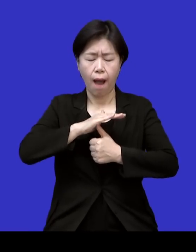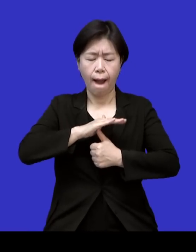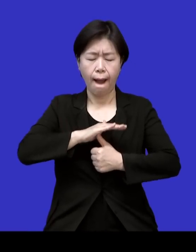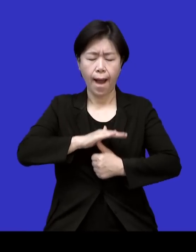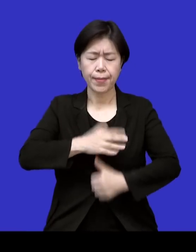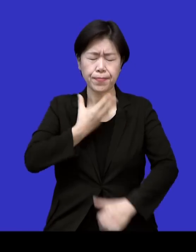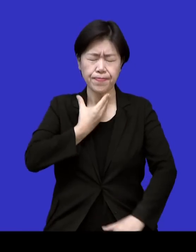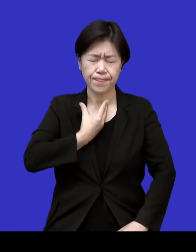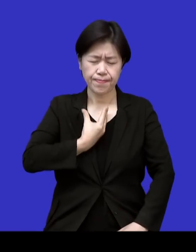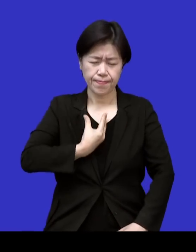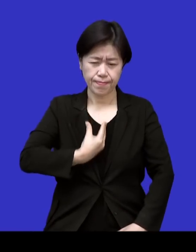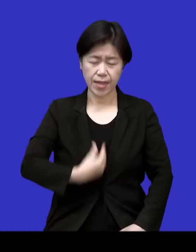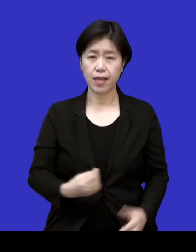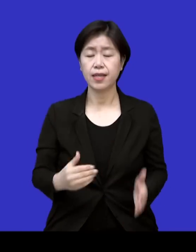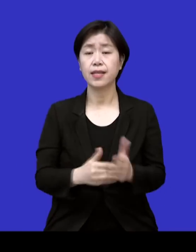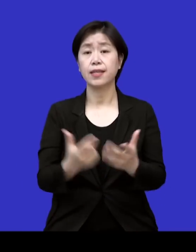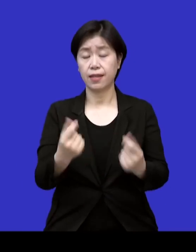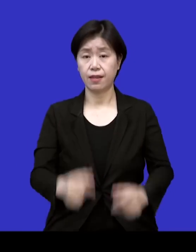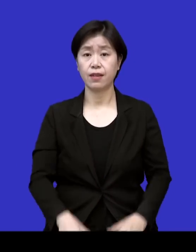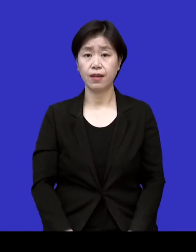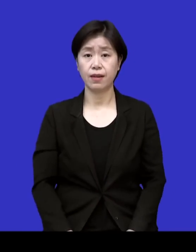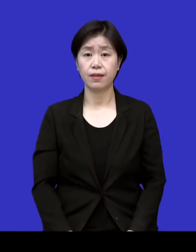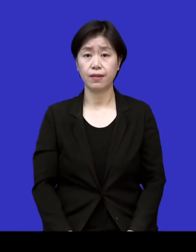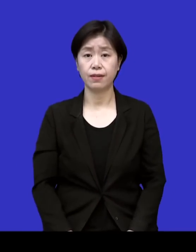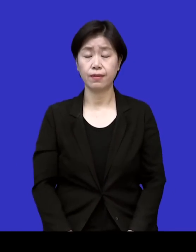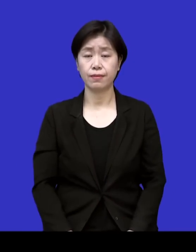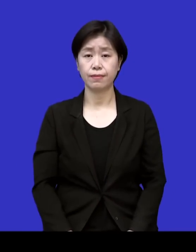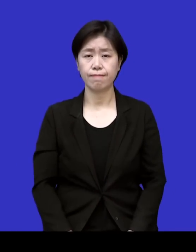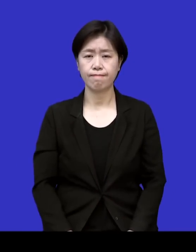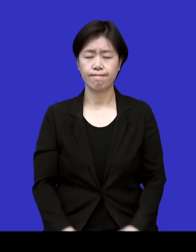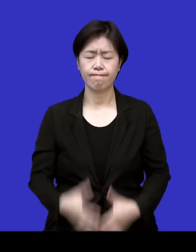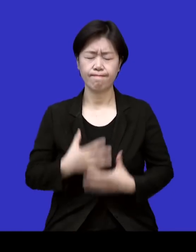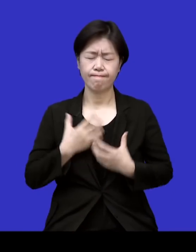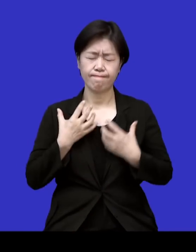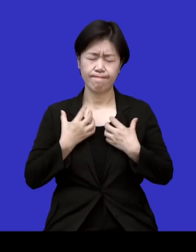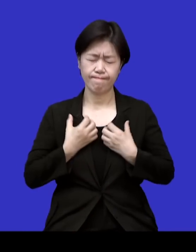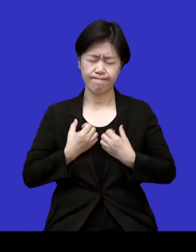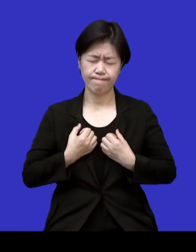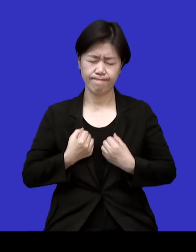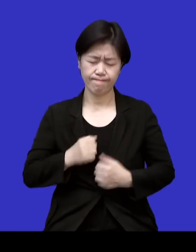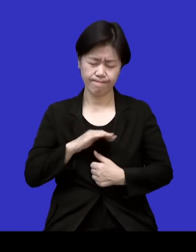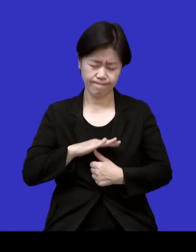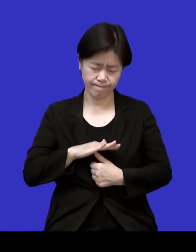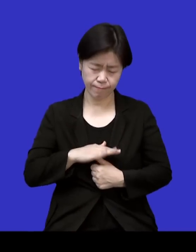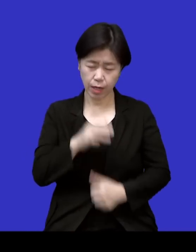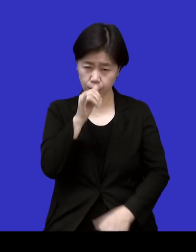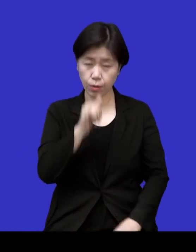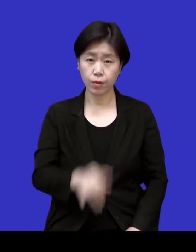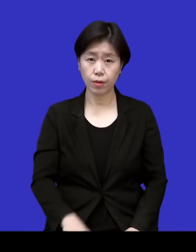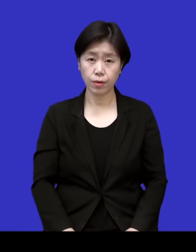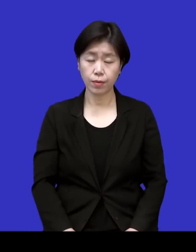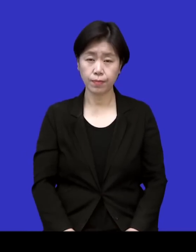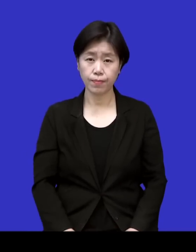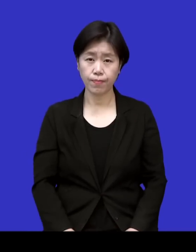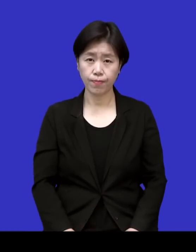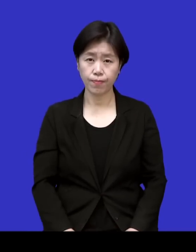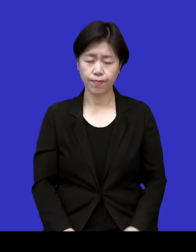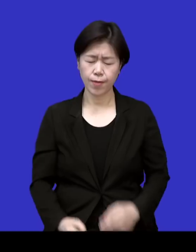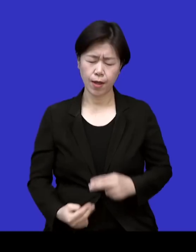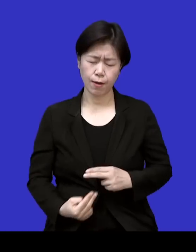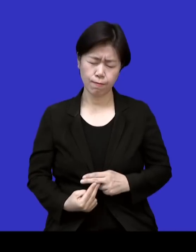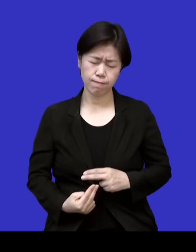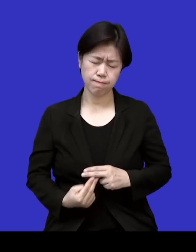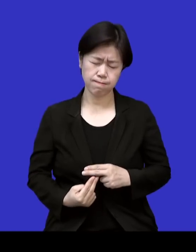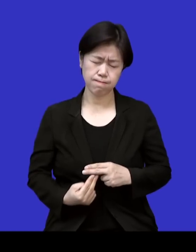꿀꺽 삼키면 예. 이렇게 목구멍으로 뭐가 크게 이렇게 쏙 들어가는 기분이 들어요. 예. 그러면 이제 그렇게 계속